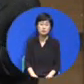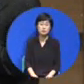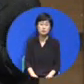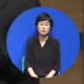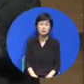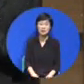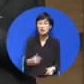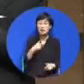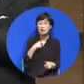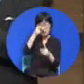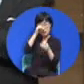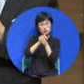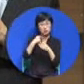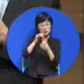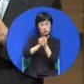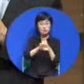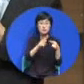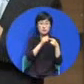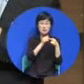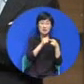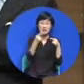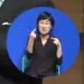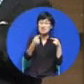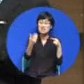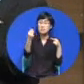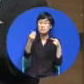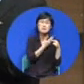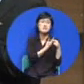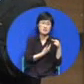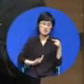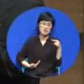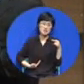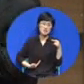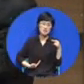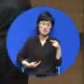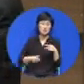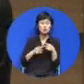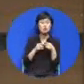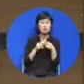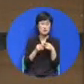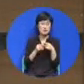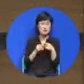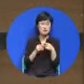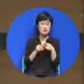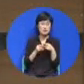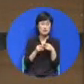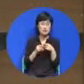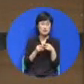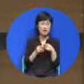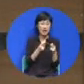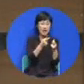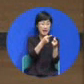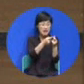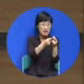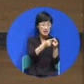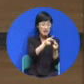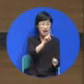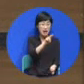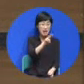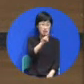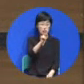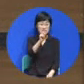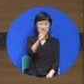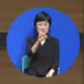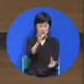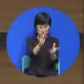40,000, 400,000, and 1 million disciples for the world. 제1 RUTC 운동이 이제는 완성이 되었습니다. 제2 RUTC 운동은. We have